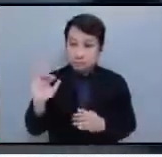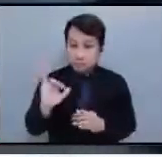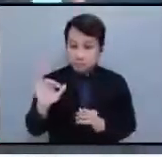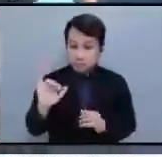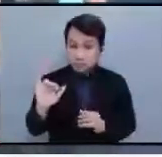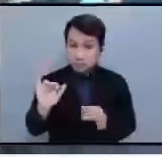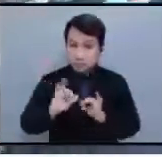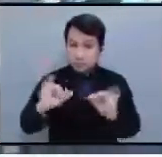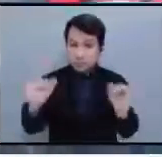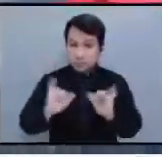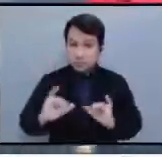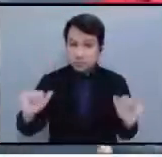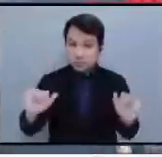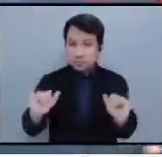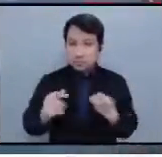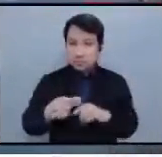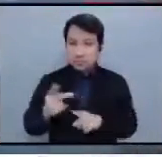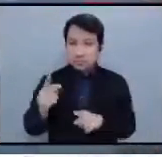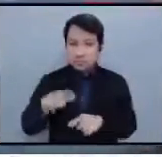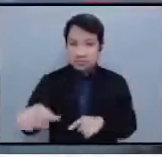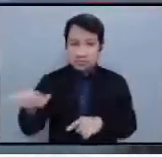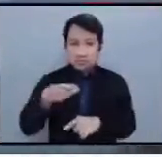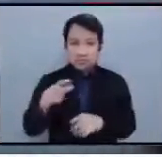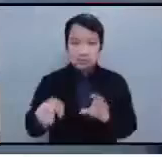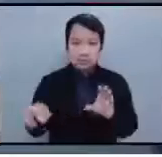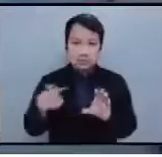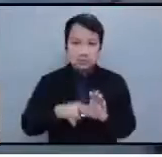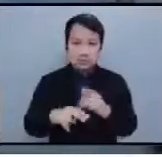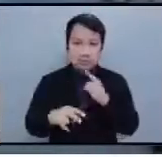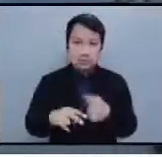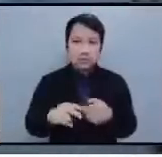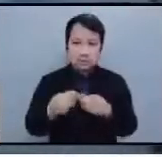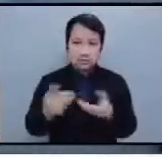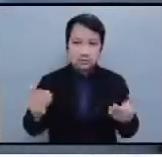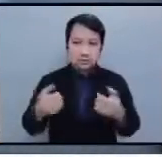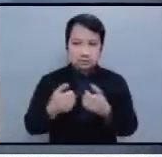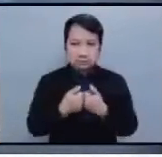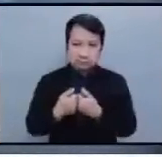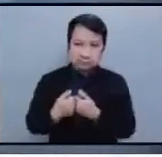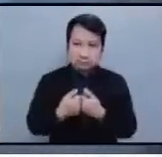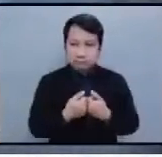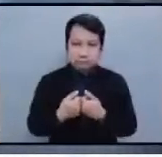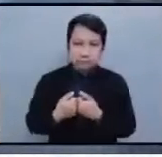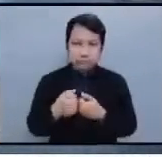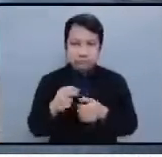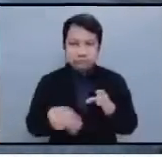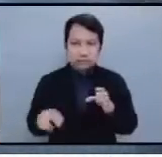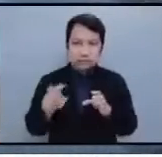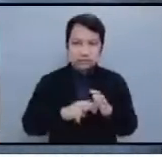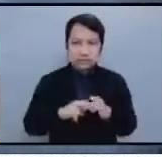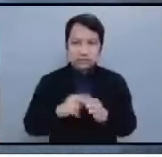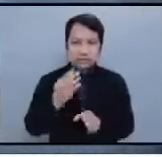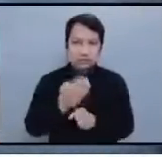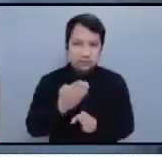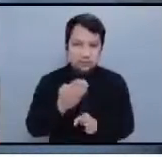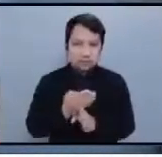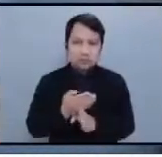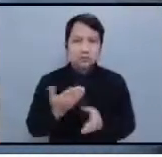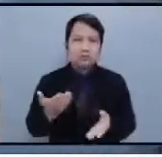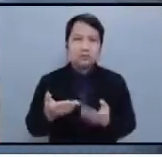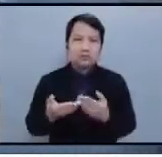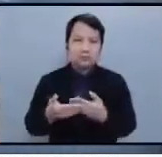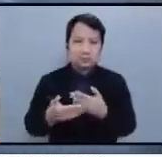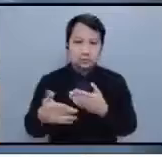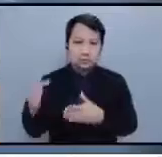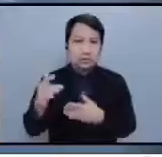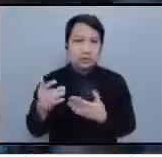yung pila o yung mga pasahero at talagang nagbabalyahan na para lang makasakay sa mga bus mula pa lang noong madaling araw. Eh